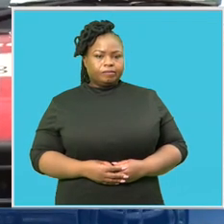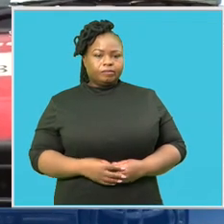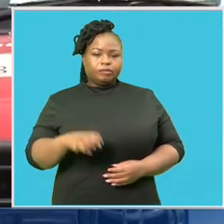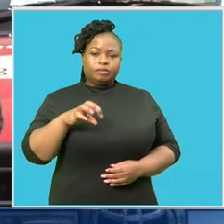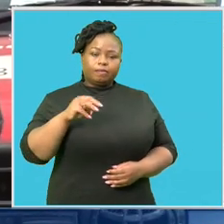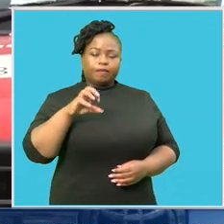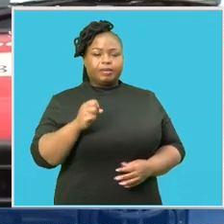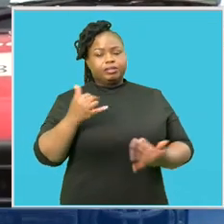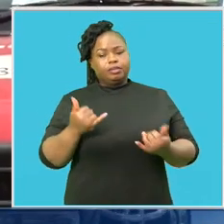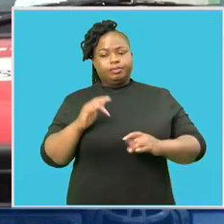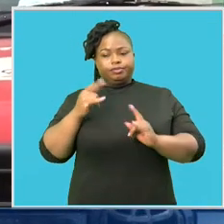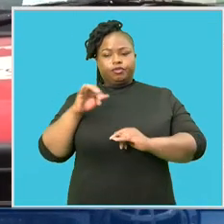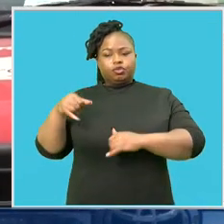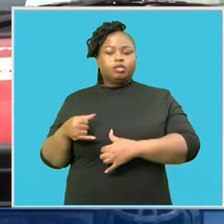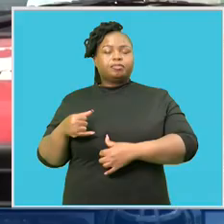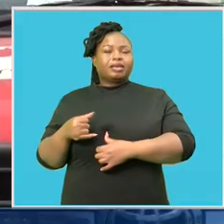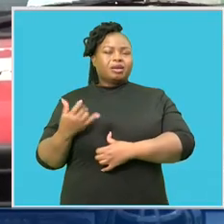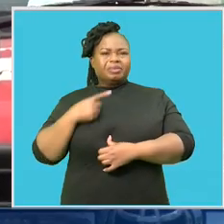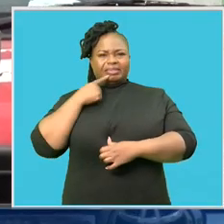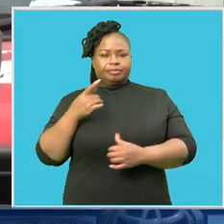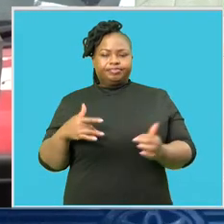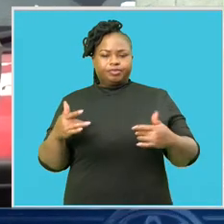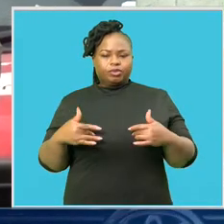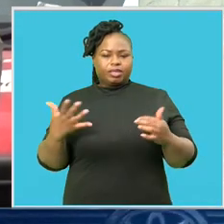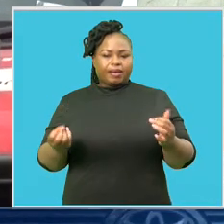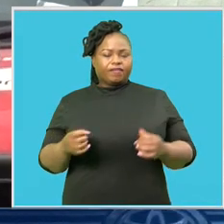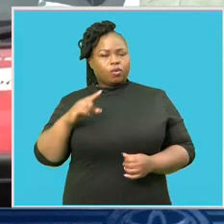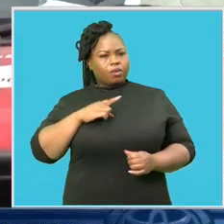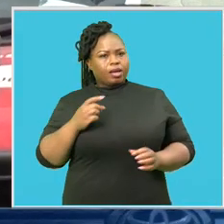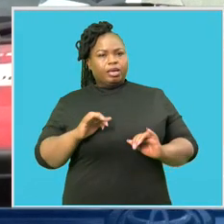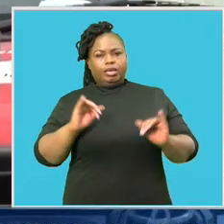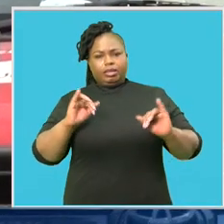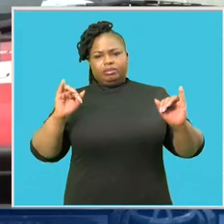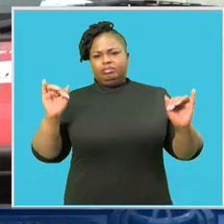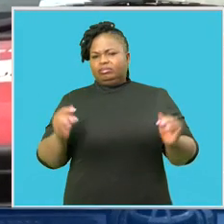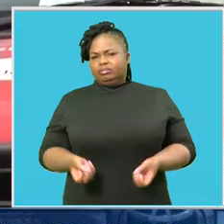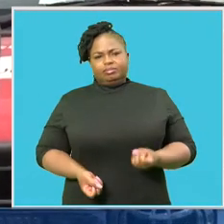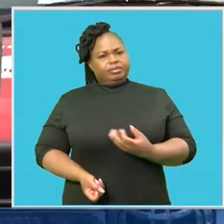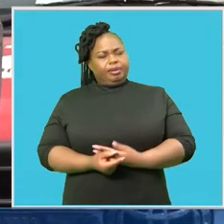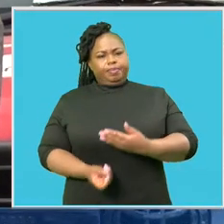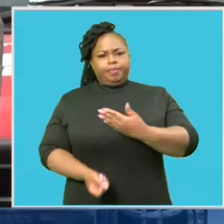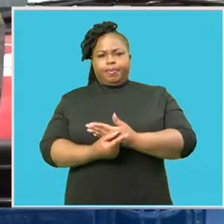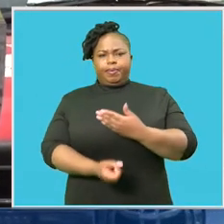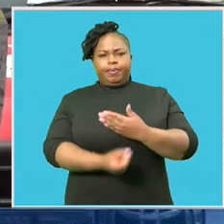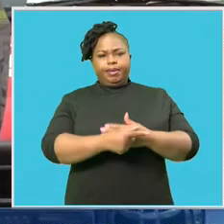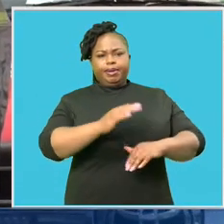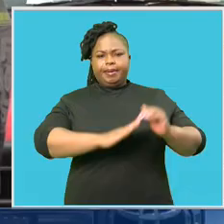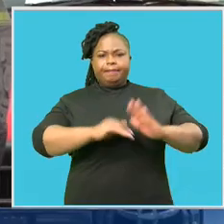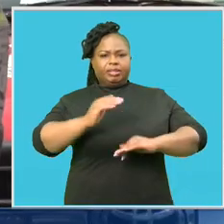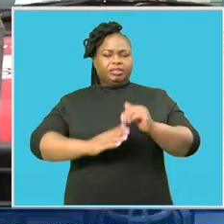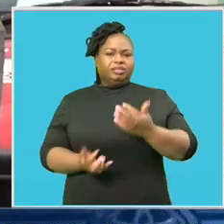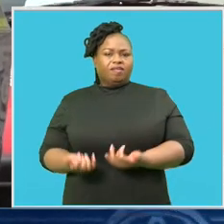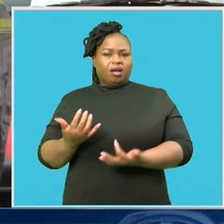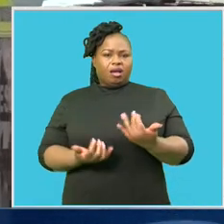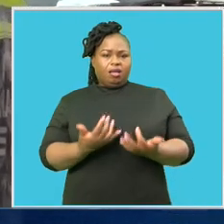Abezimo eziphuthumayo edolobheni iGoli sebezwakalisa ukukhathazeka ngezigameko ezahlukene zokuqhuba komlilo emabhilidini eGoli.